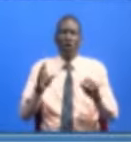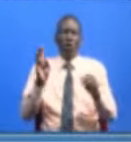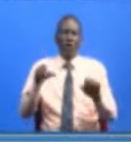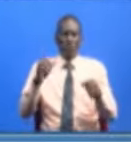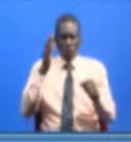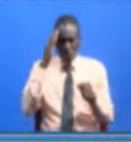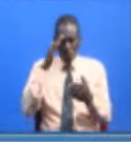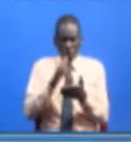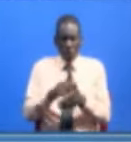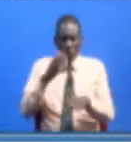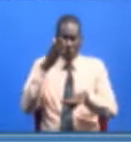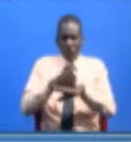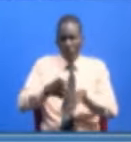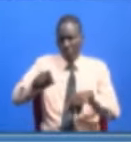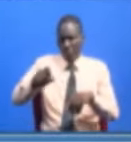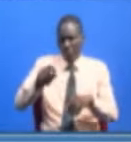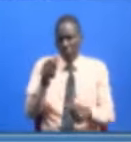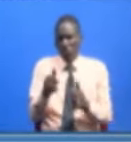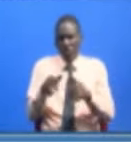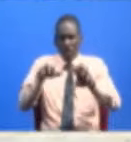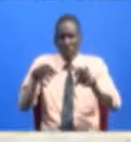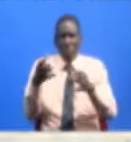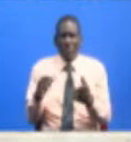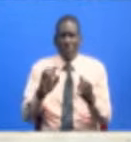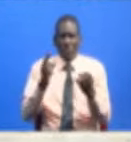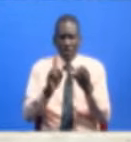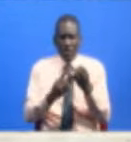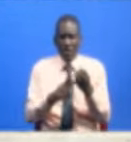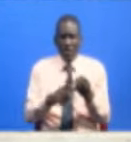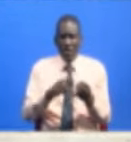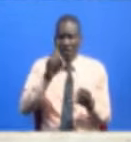feki mtazamaji ulizonazo kule kwenye shamba. Kwanza hani